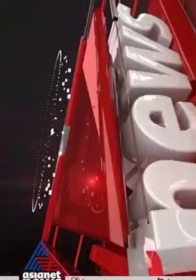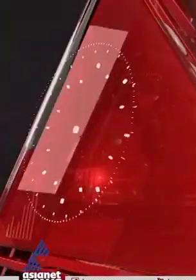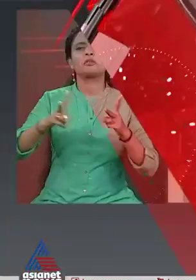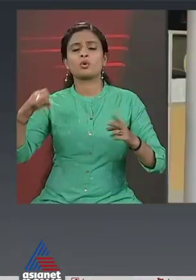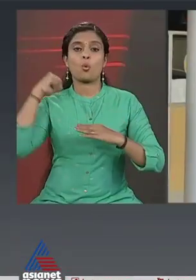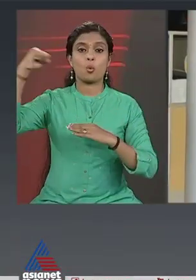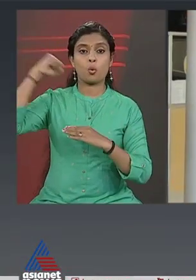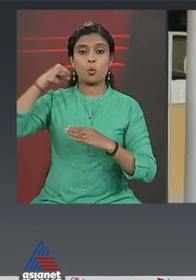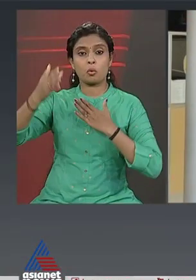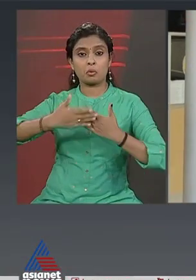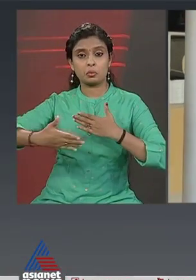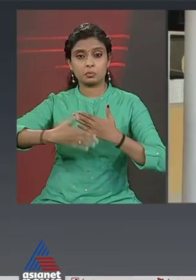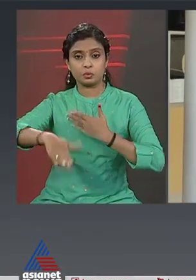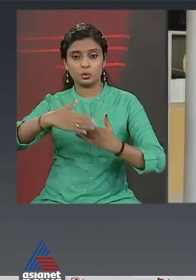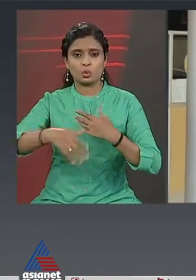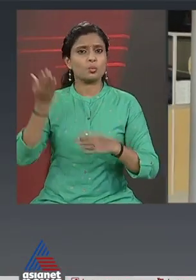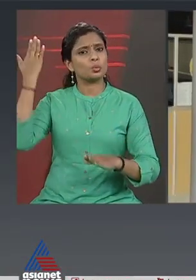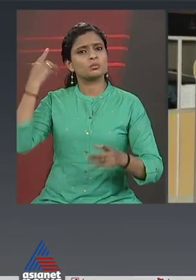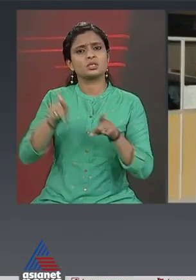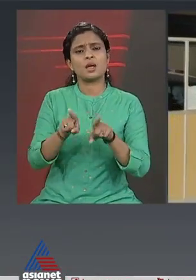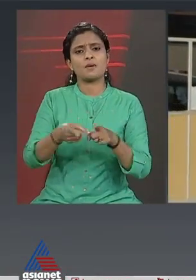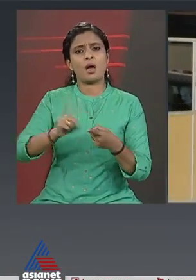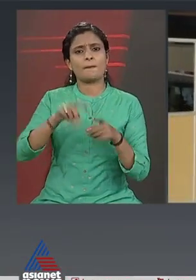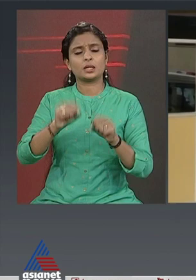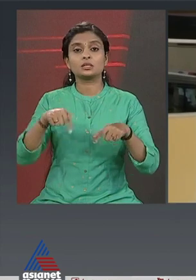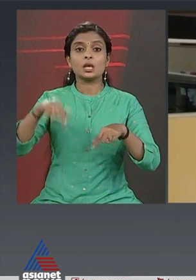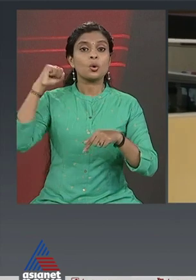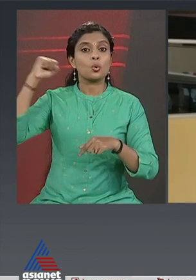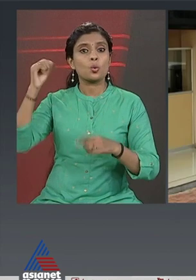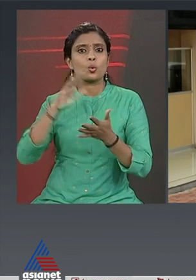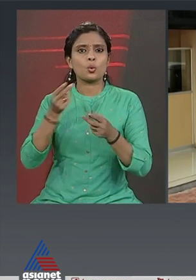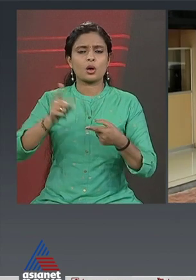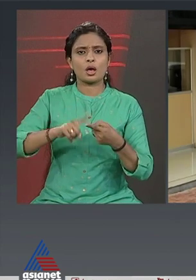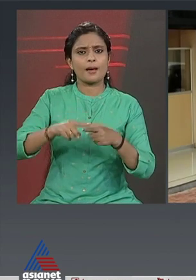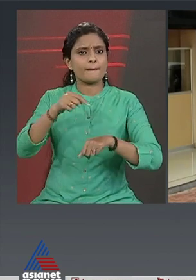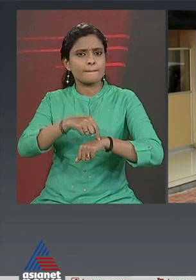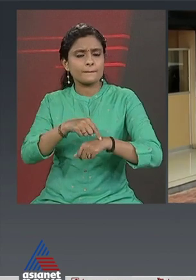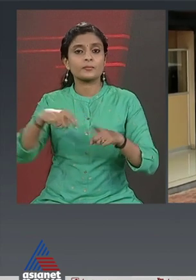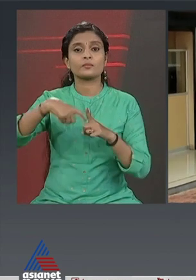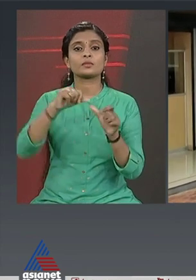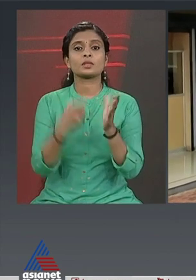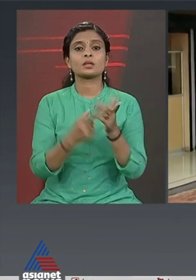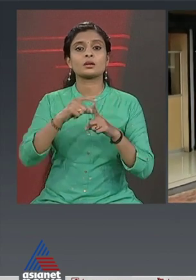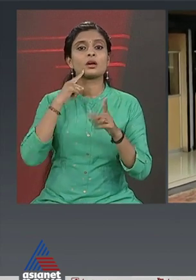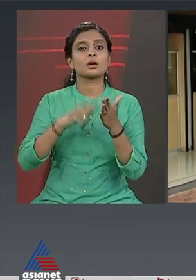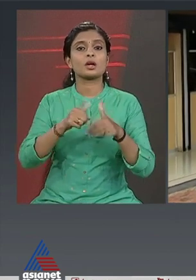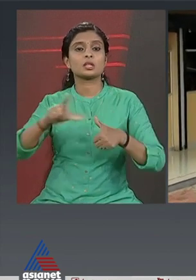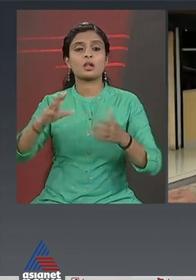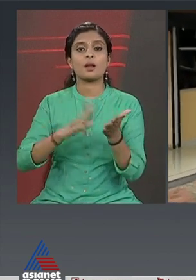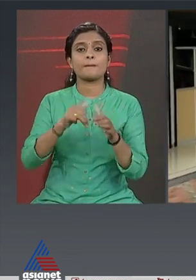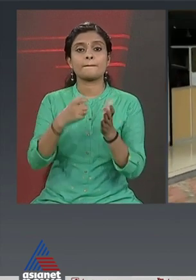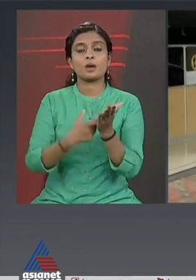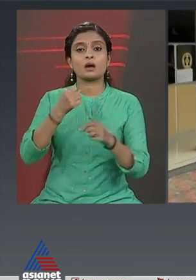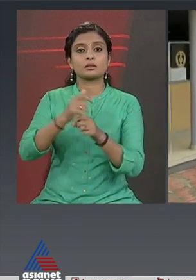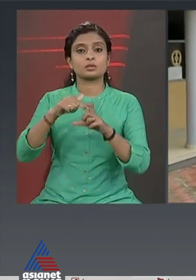പരസ്യ പ്രക്ഷോഭങ്ങൾ ഉൾപ്പെടെ നേരത്തെ ഉണ്ടായതാണ്. ഈ ഒരു പ്രക്ഷോഭങ്ങളൊക്കെ നടക്കുന്നൊരു ഘട്ടത്തിലാണ് കർദിനാൾ മാർ ജോർജ് ആലഞ്ചേരി